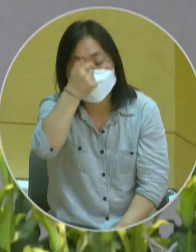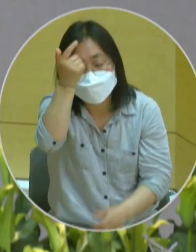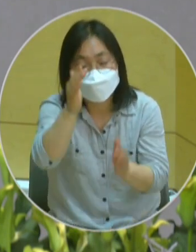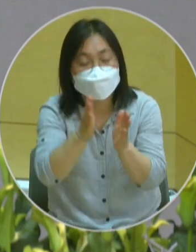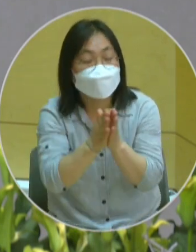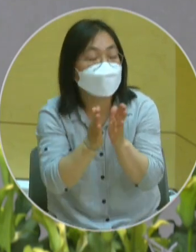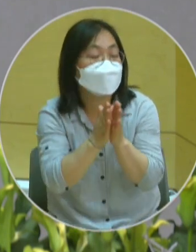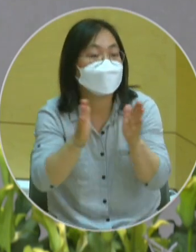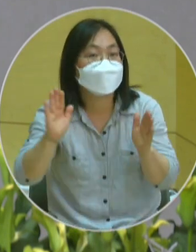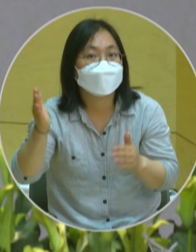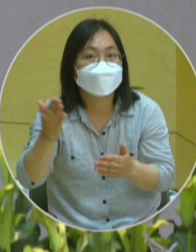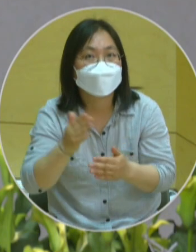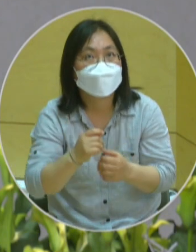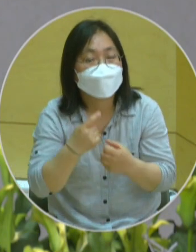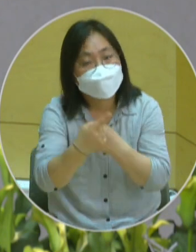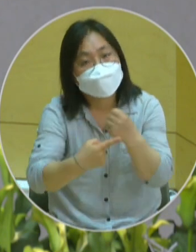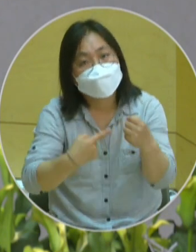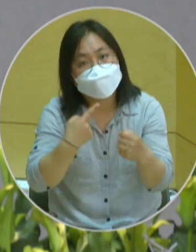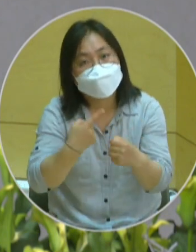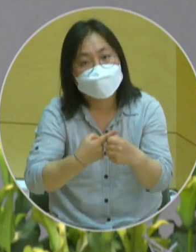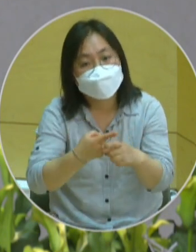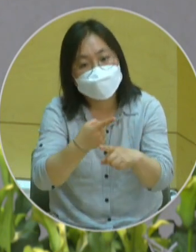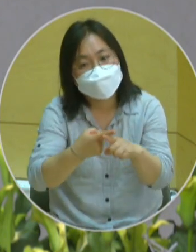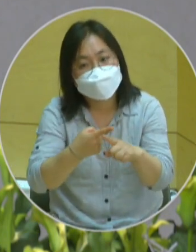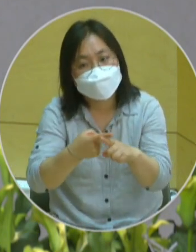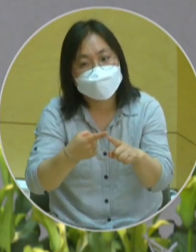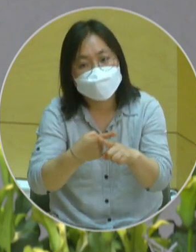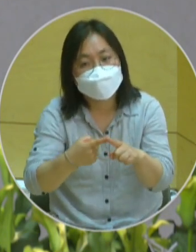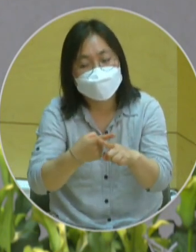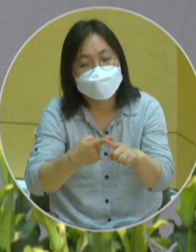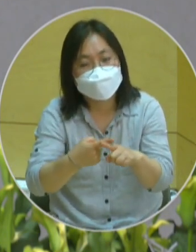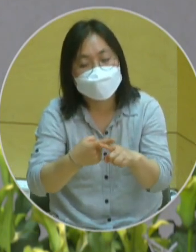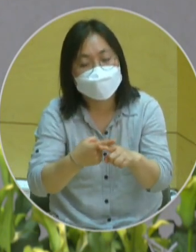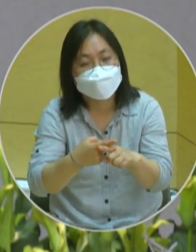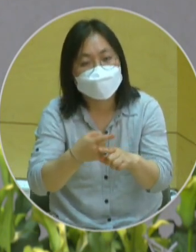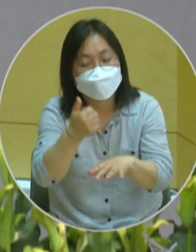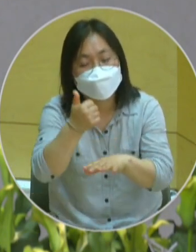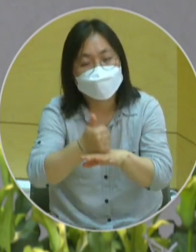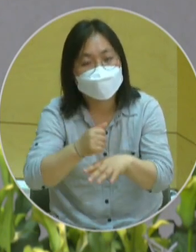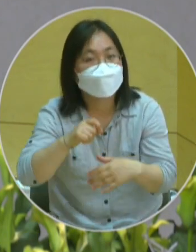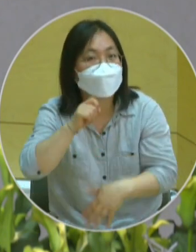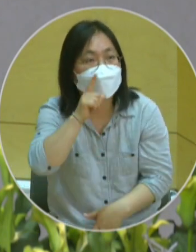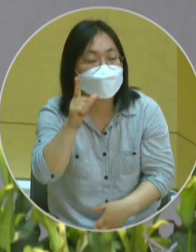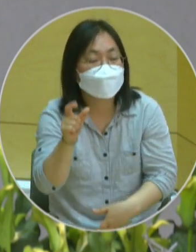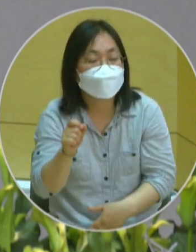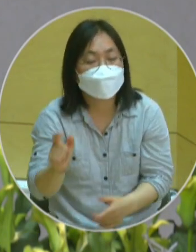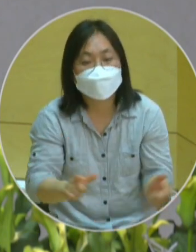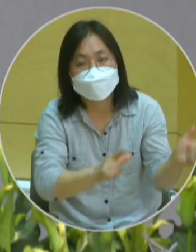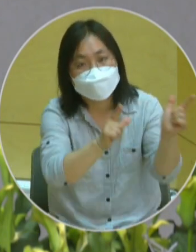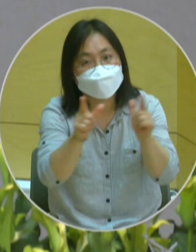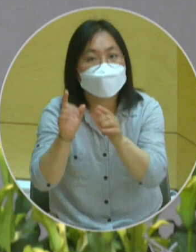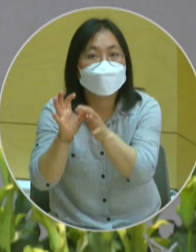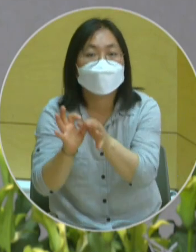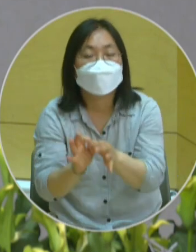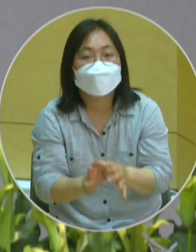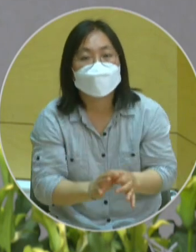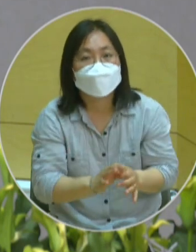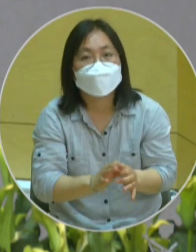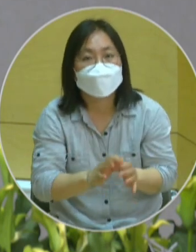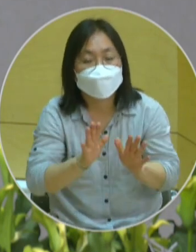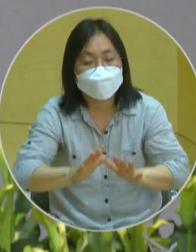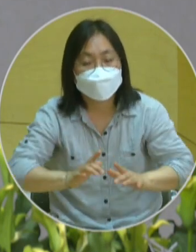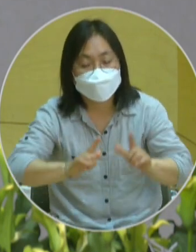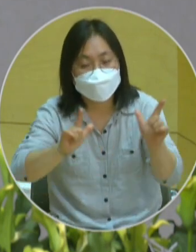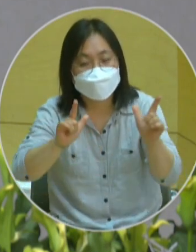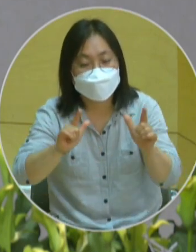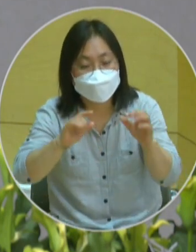기도는 우리가 1년에 반이 지나가는 그 마지막 달을 지내면서 우리 금년 한